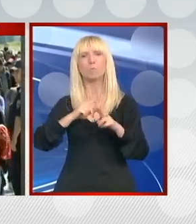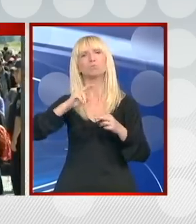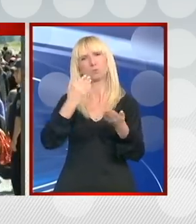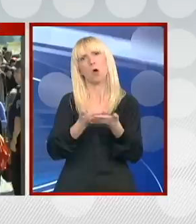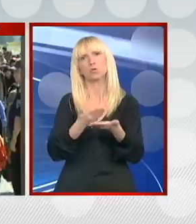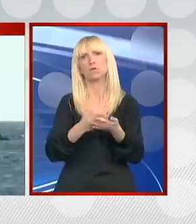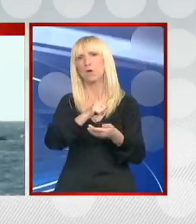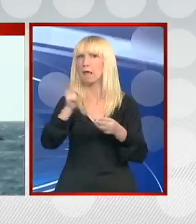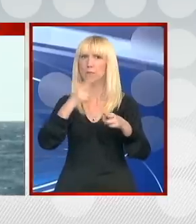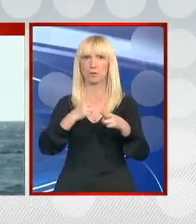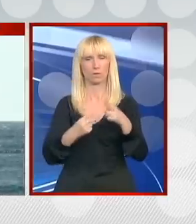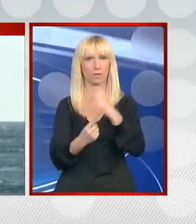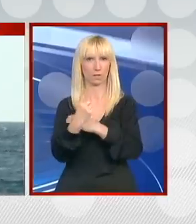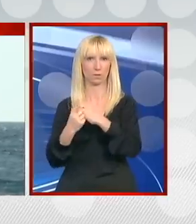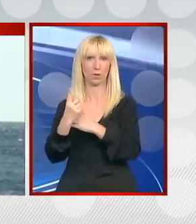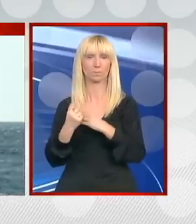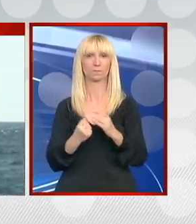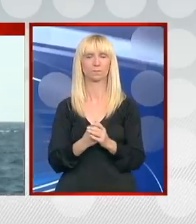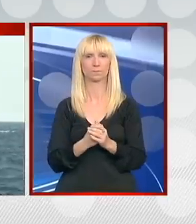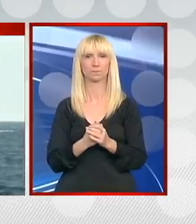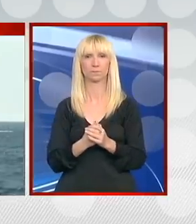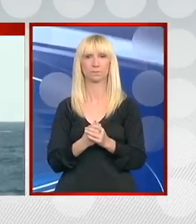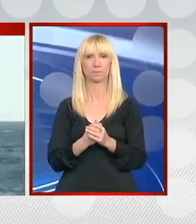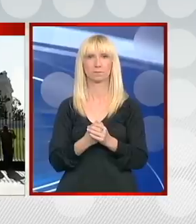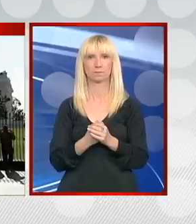na neimenovane izvore.